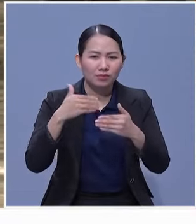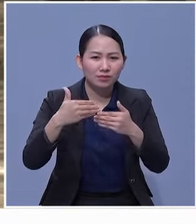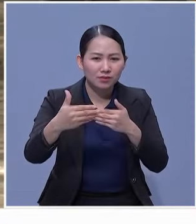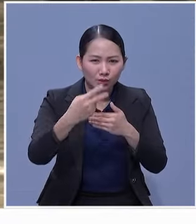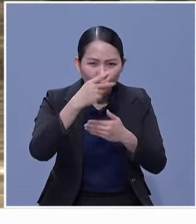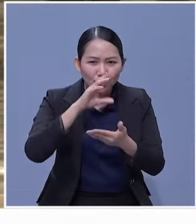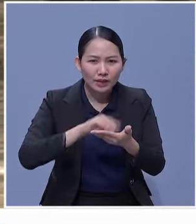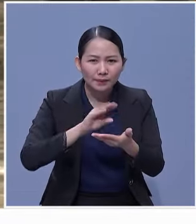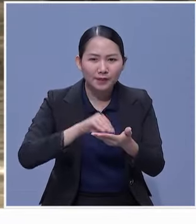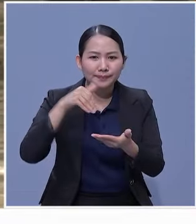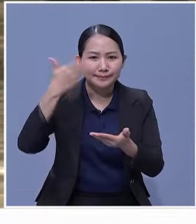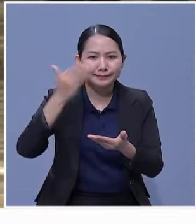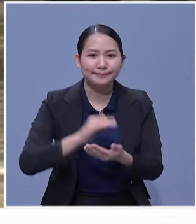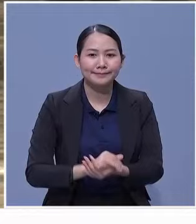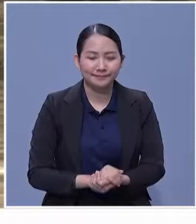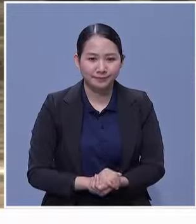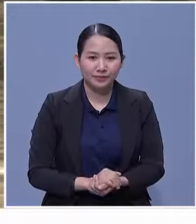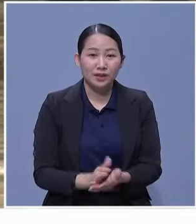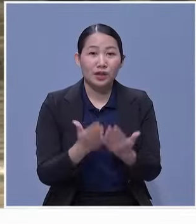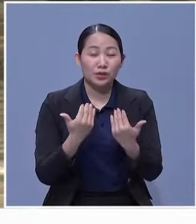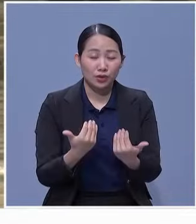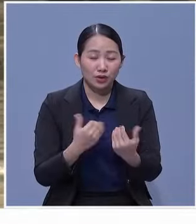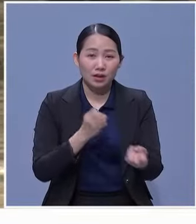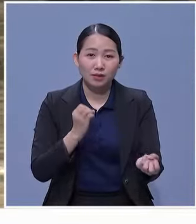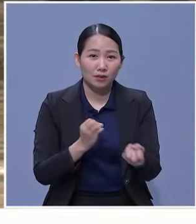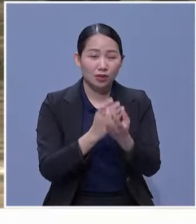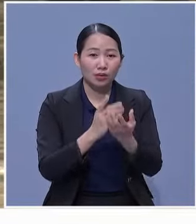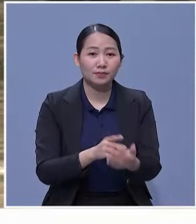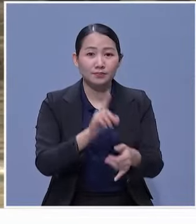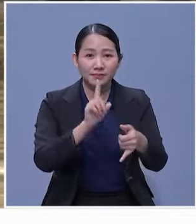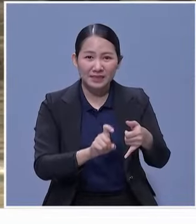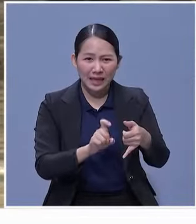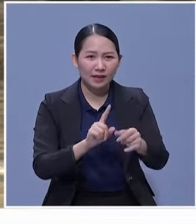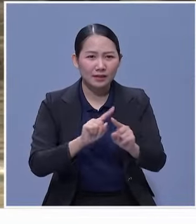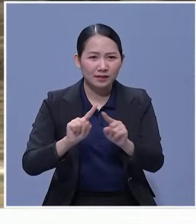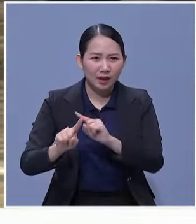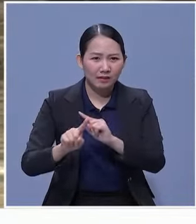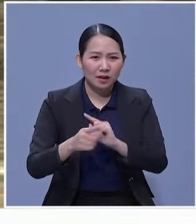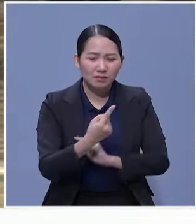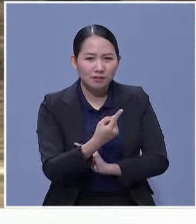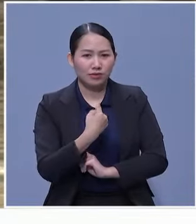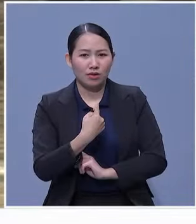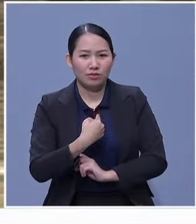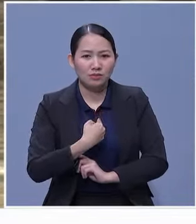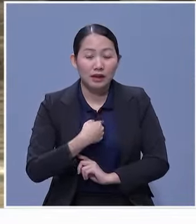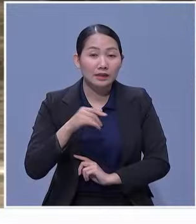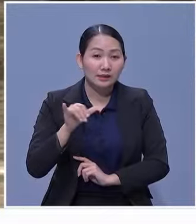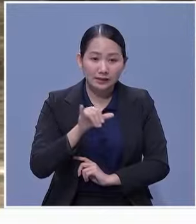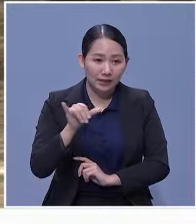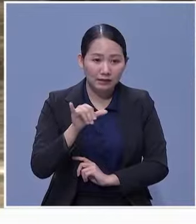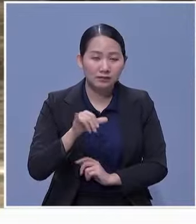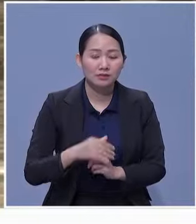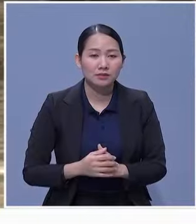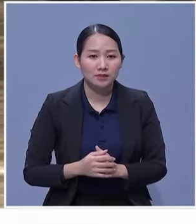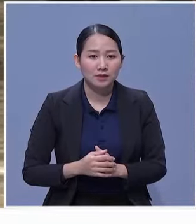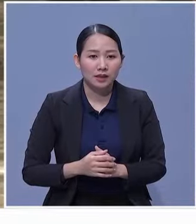ตอนนี้ยังยังไม่พบผู้เสียหายที่ที่แจ้งเข้ามาทางทางเอดนะครับยังไม่พบนะ